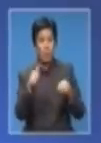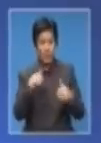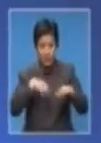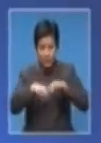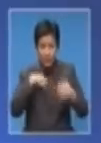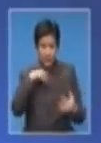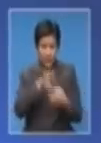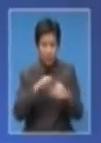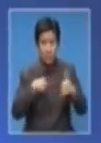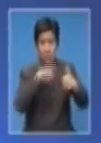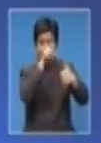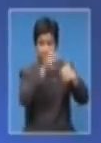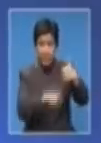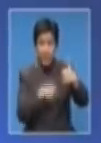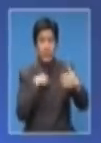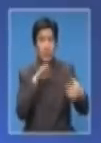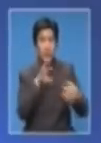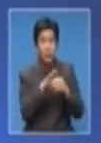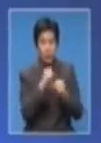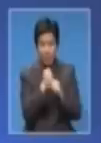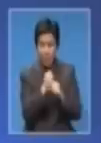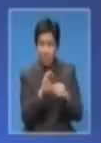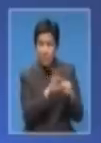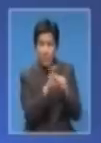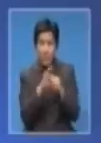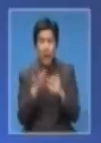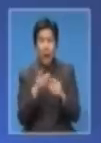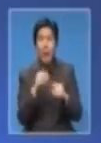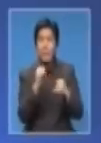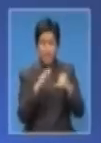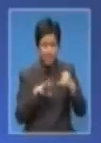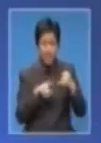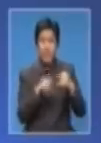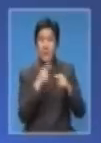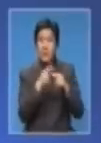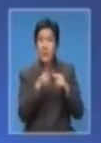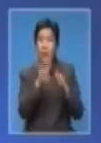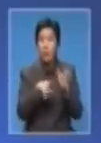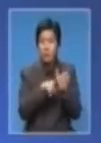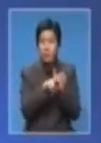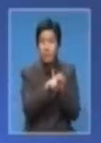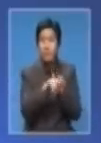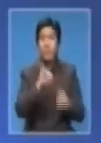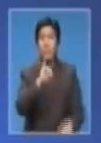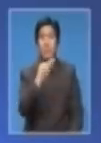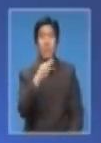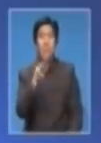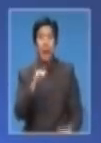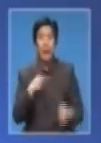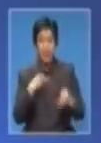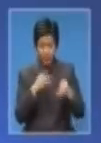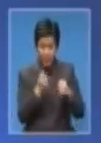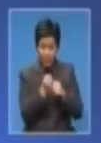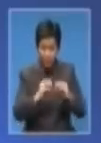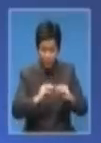การศึกษาพฤติกรรมและปัจจัยที่มีผลต่อการพ่นใยเพื่อผลิตแผ่นใยไหมก็ได้รับรางวัลชนะ